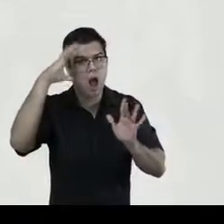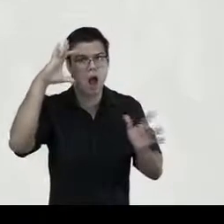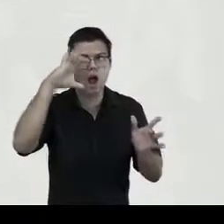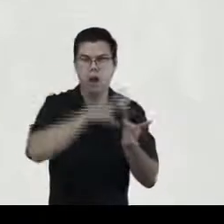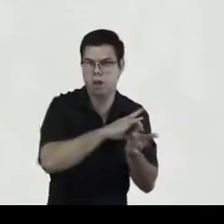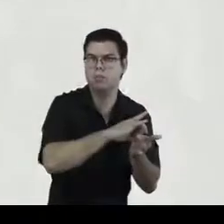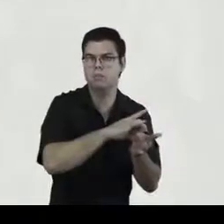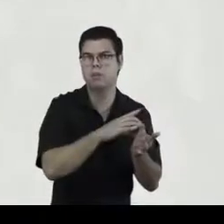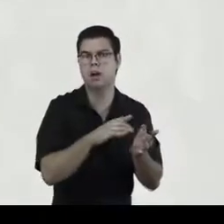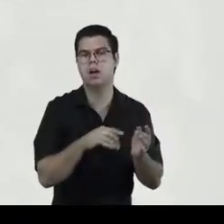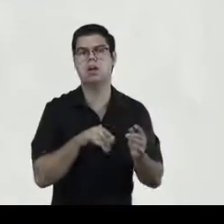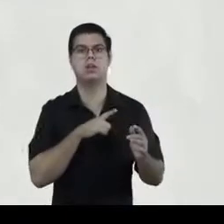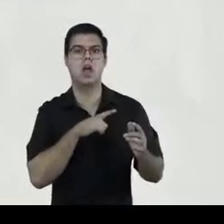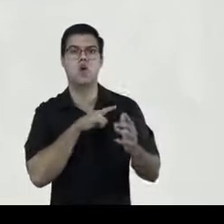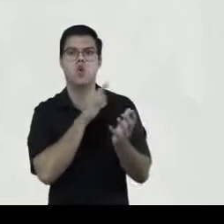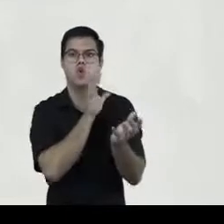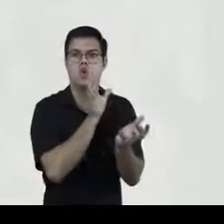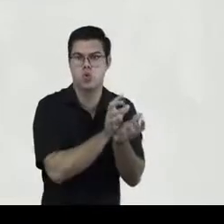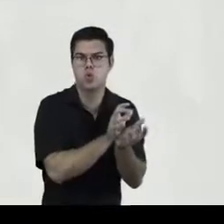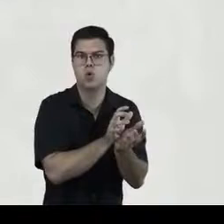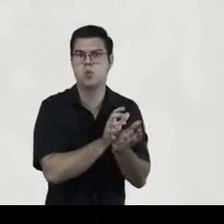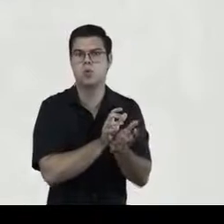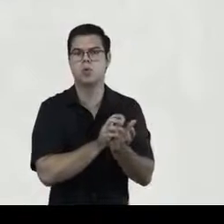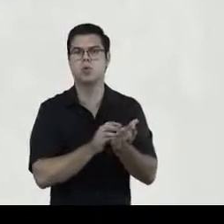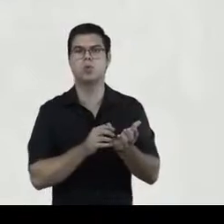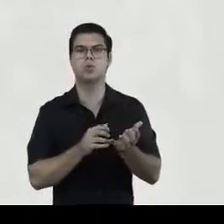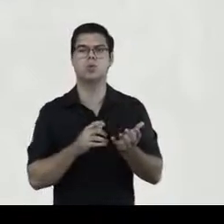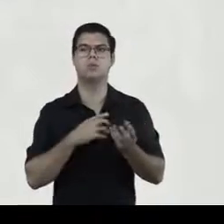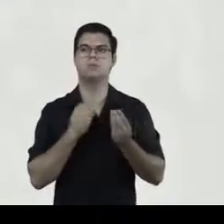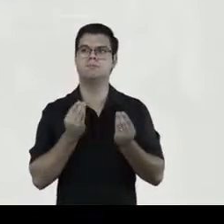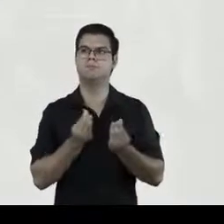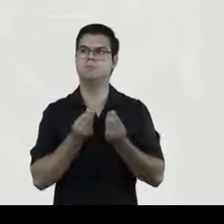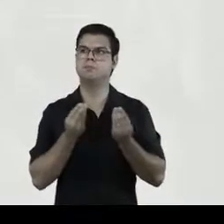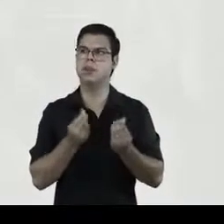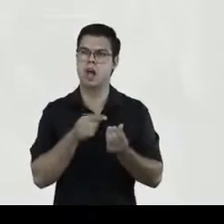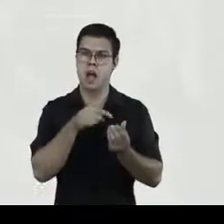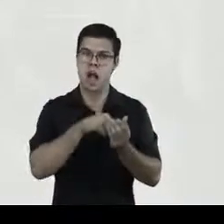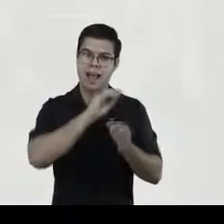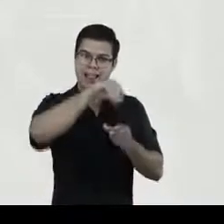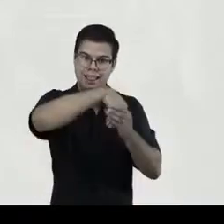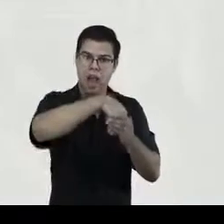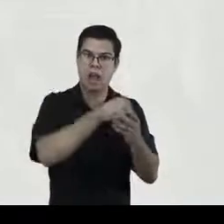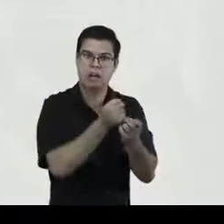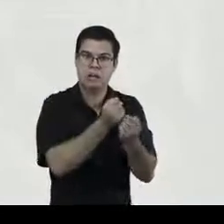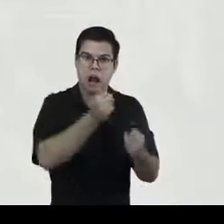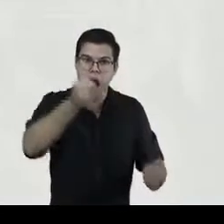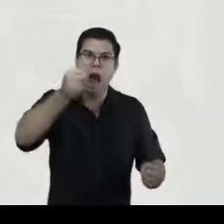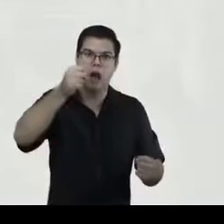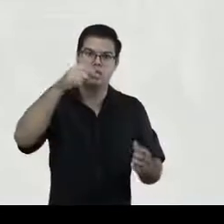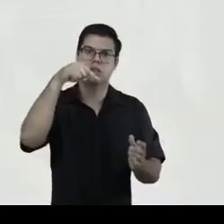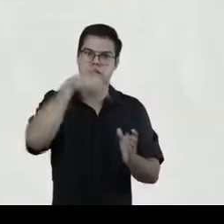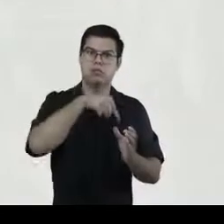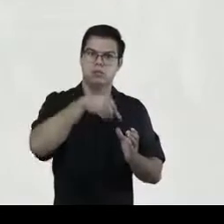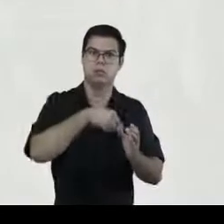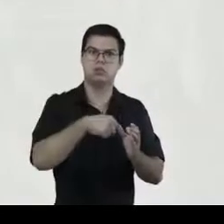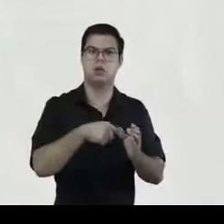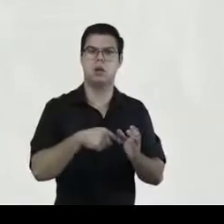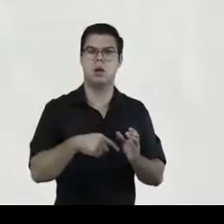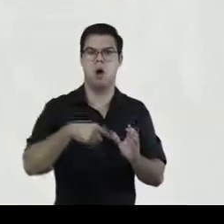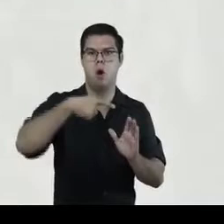Gruppen haben wir, oder für diese relativ groben Gruppen haben wir Trainingsdaten generiert. Das heißt,